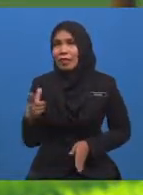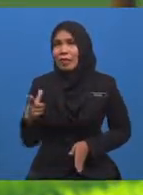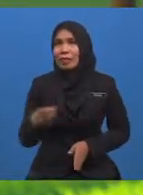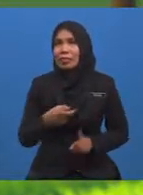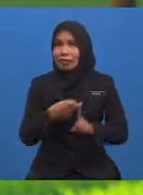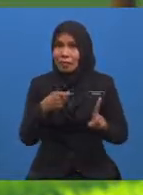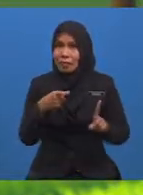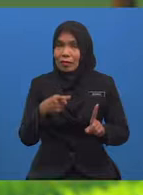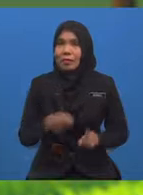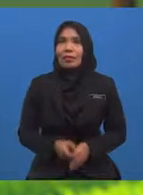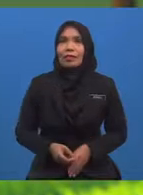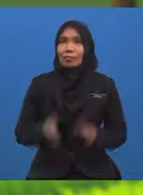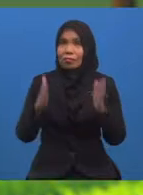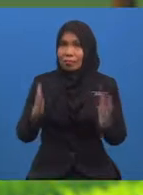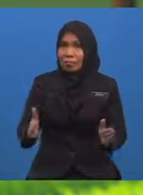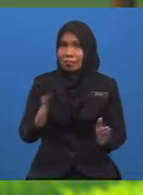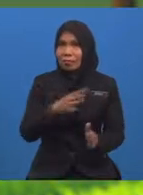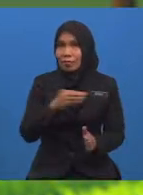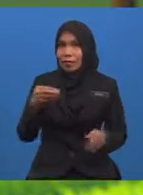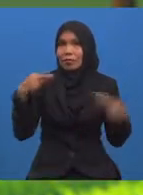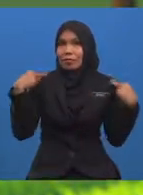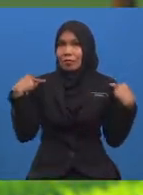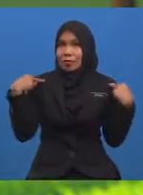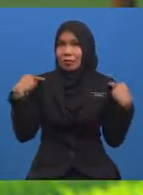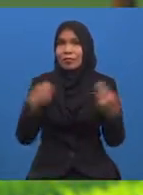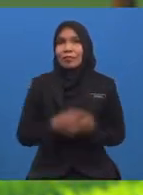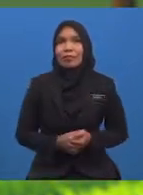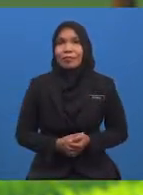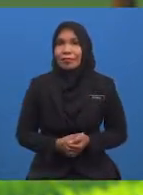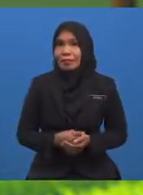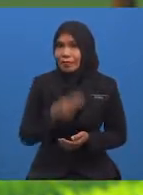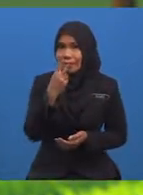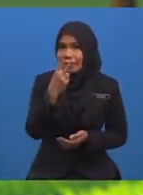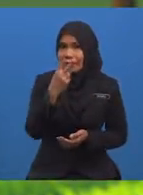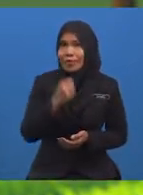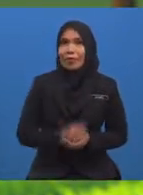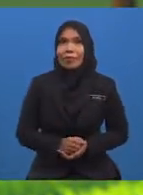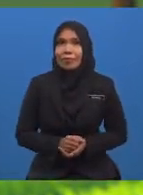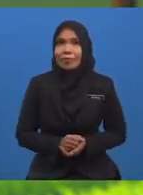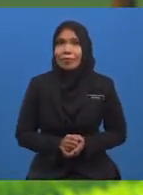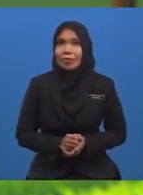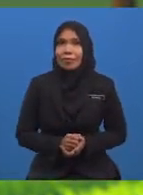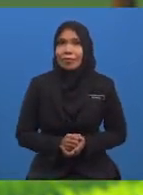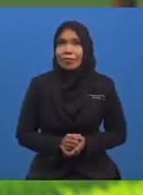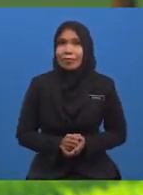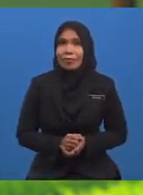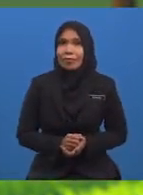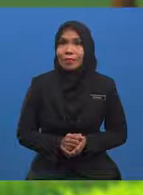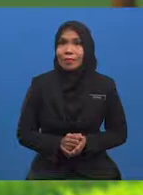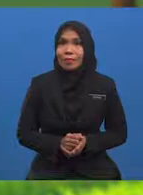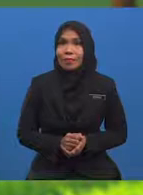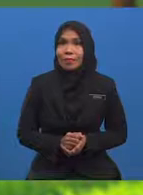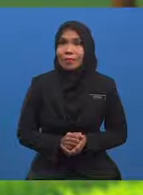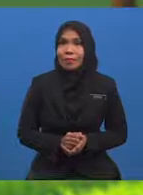manusia dan haiwan. Cuba murid-murid lihat. Di tangan cikgu ini terdapat